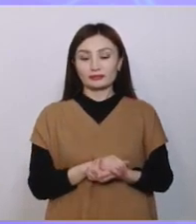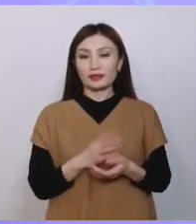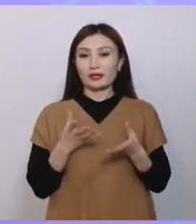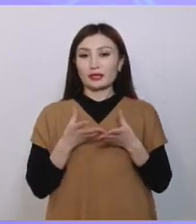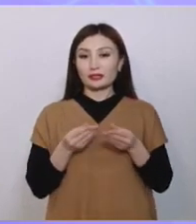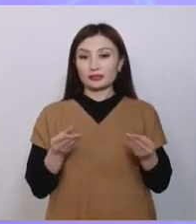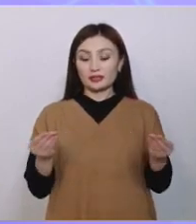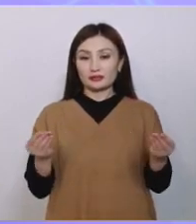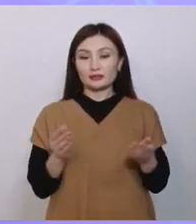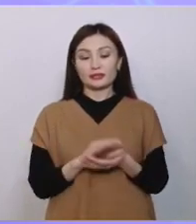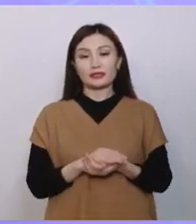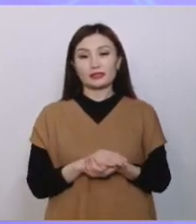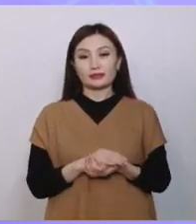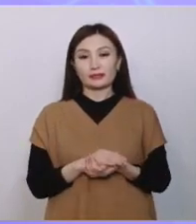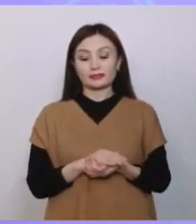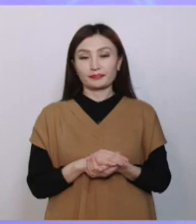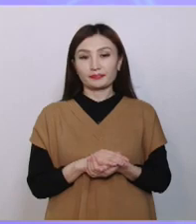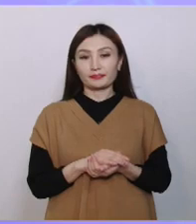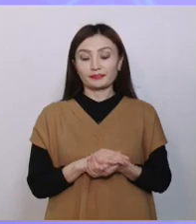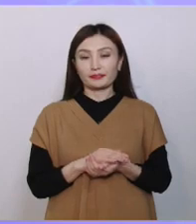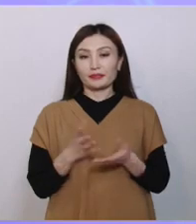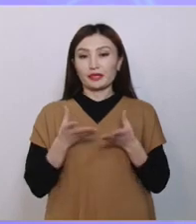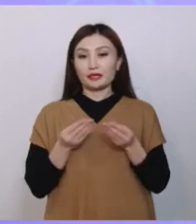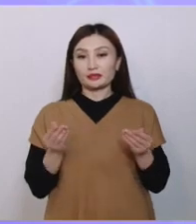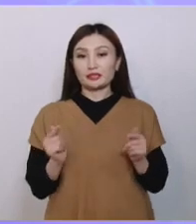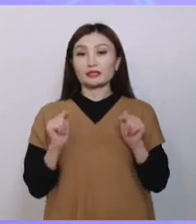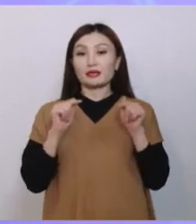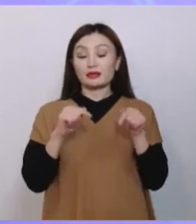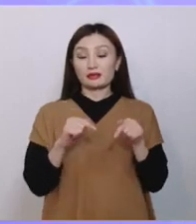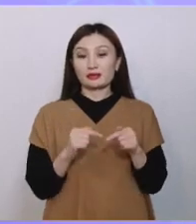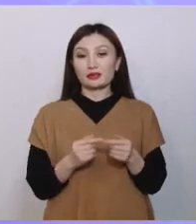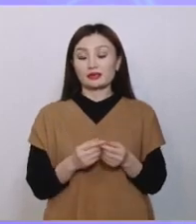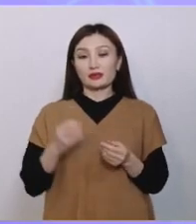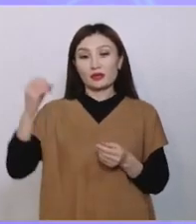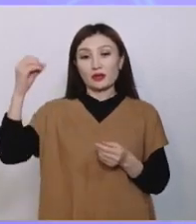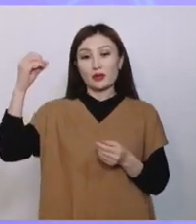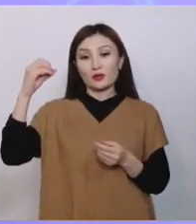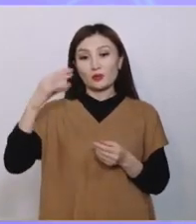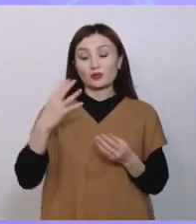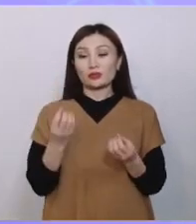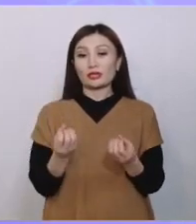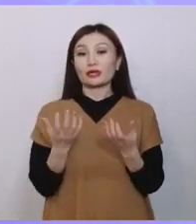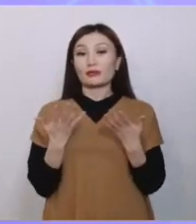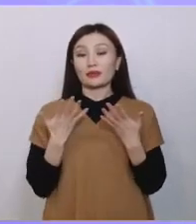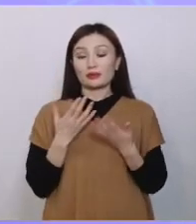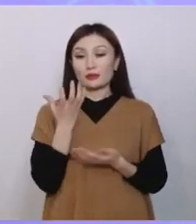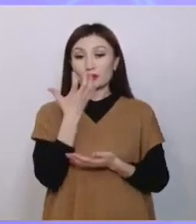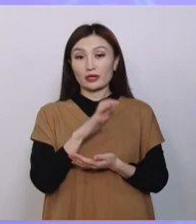Жаз мезгили. Жаз да келди. Күн жаркырап тийип турат.